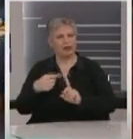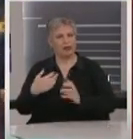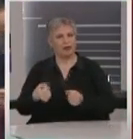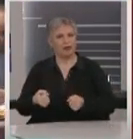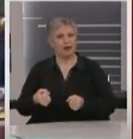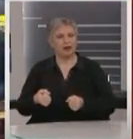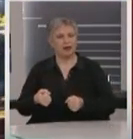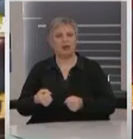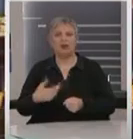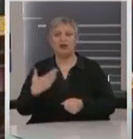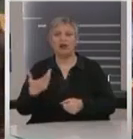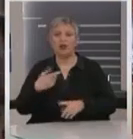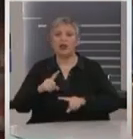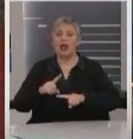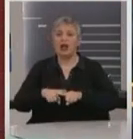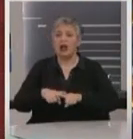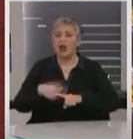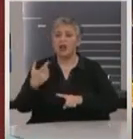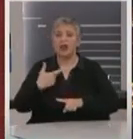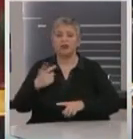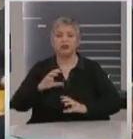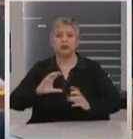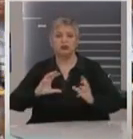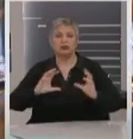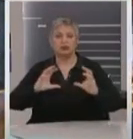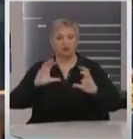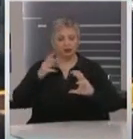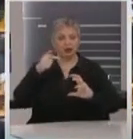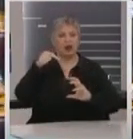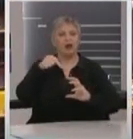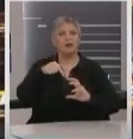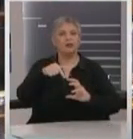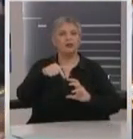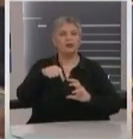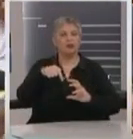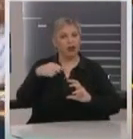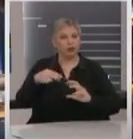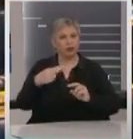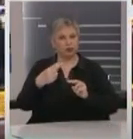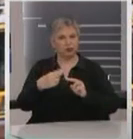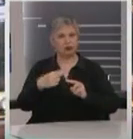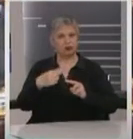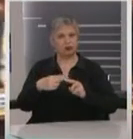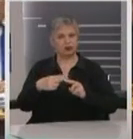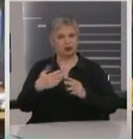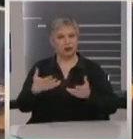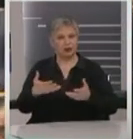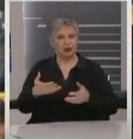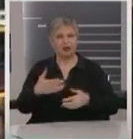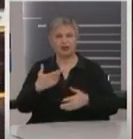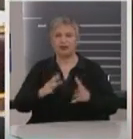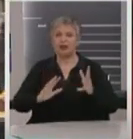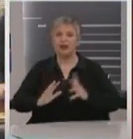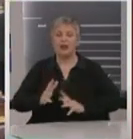τη θέση που μας αξίζει στο παγκοσμιοποιημένο σύστημα και στο ζήτημα της ανάπτυξης, αν θέλετε, έχουμε